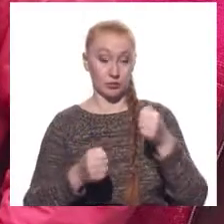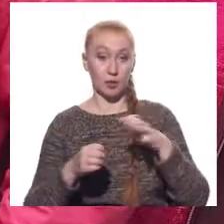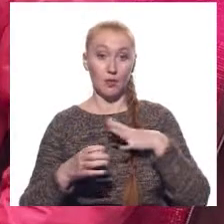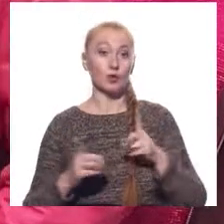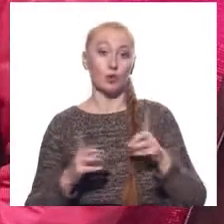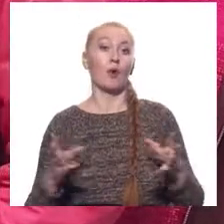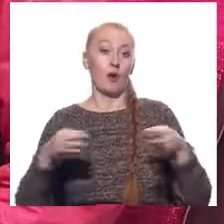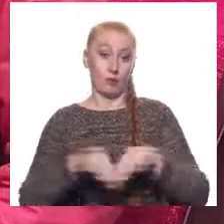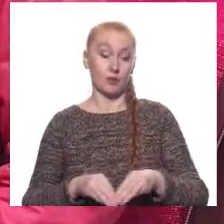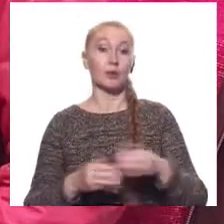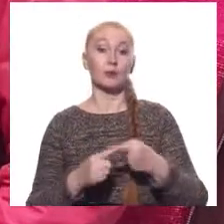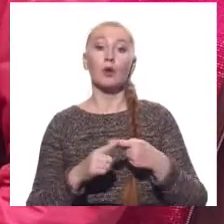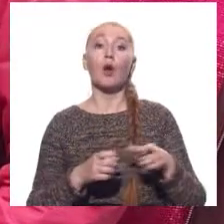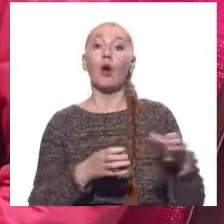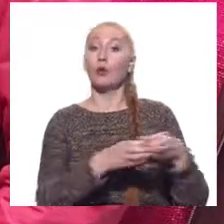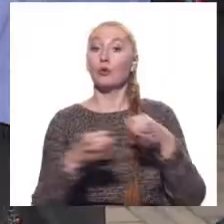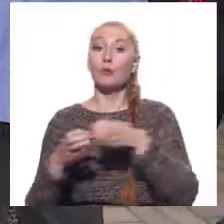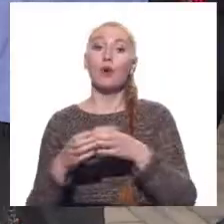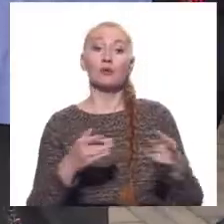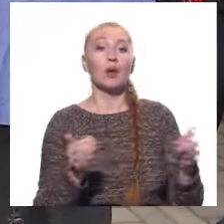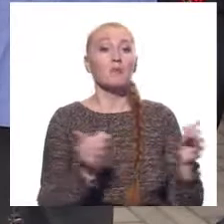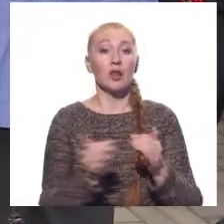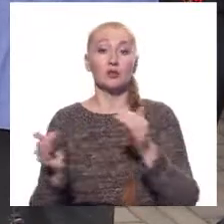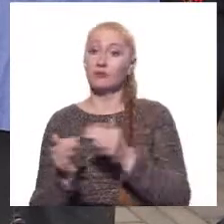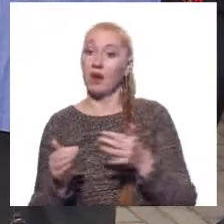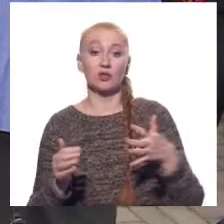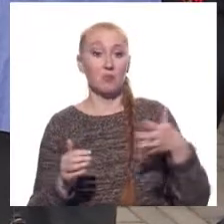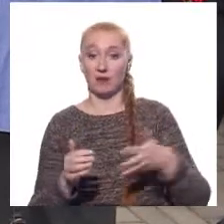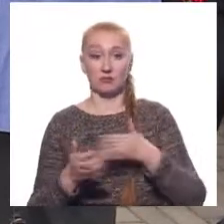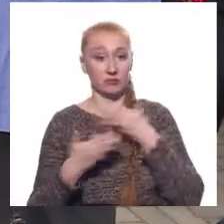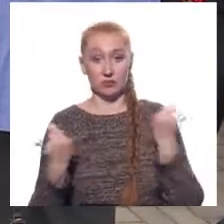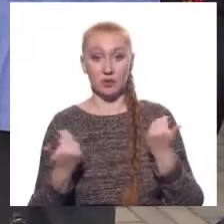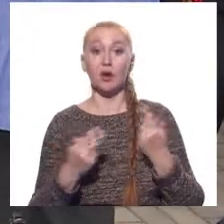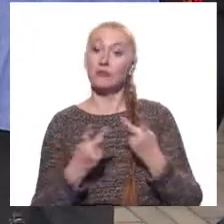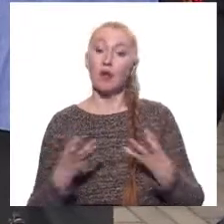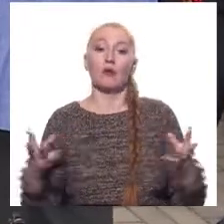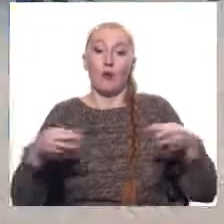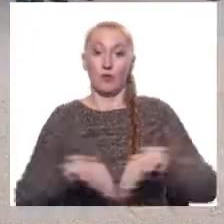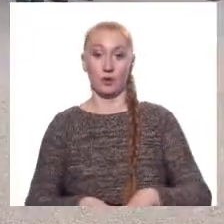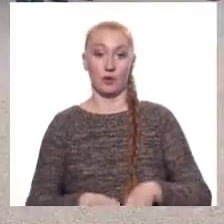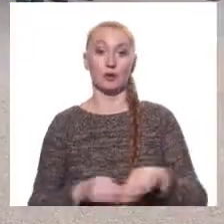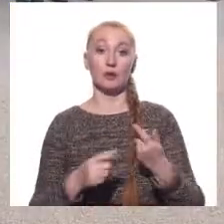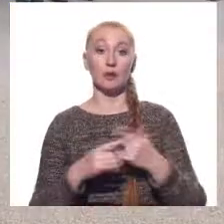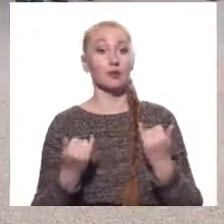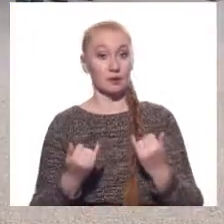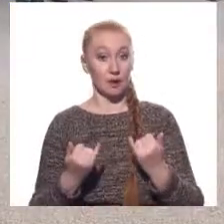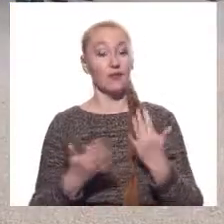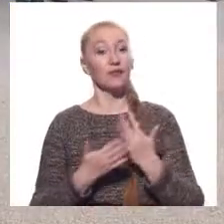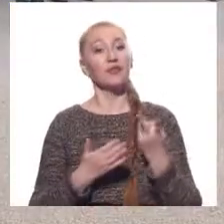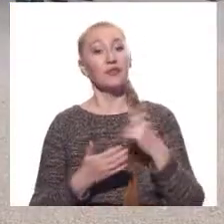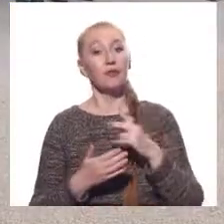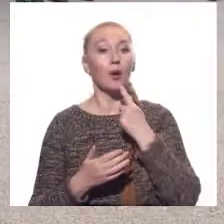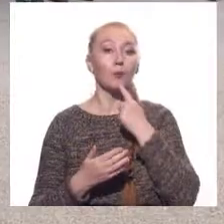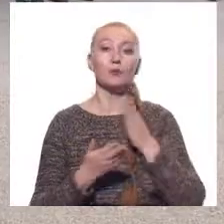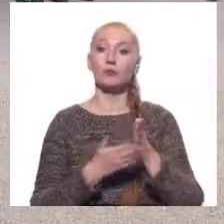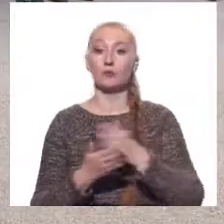їх об'єднання. Адже громади, які нараховують менше 5 тисяч людей, повинні бути об'єднані. Наразі є два варіанти